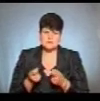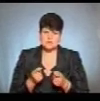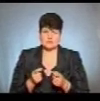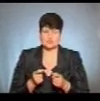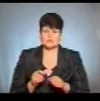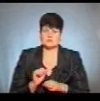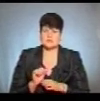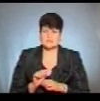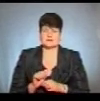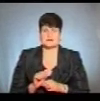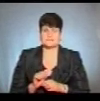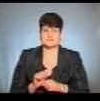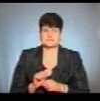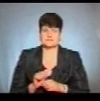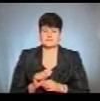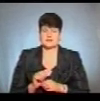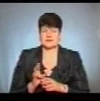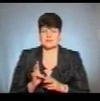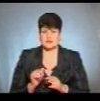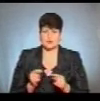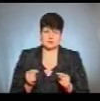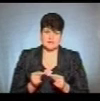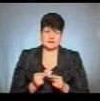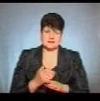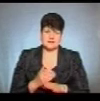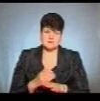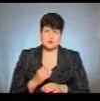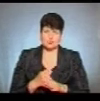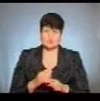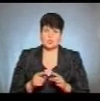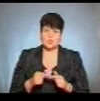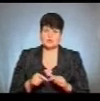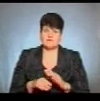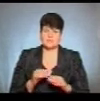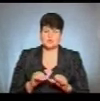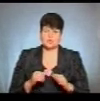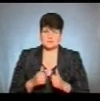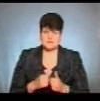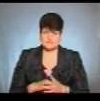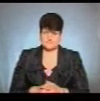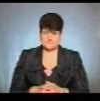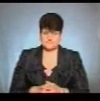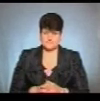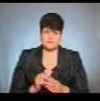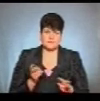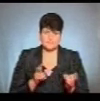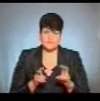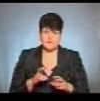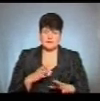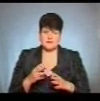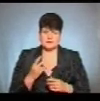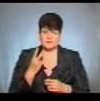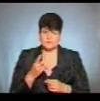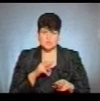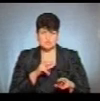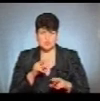певних етапах роботи, на певних і конкретних етапах роботи окружної виборчої комісії. Відвідали тренінг двоє